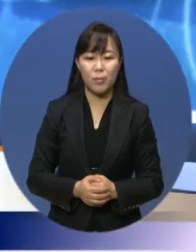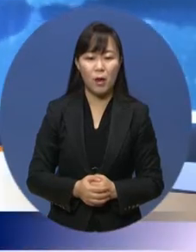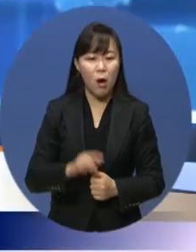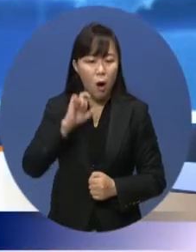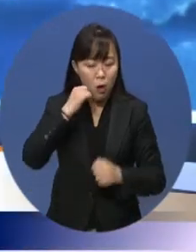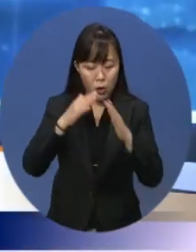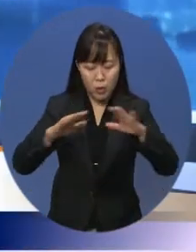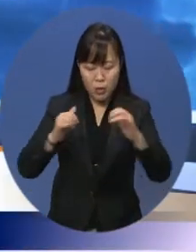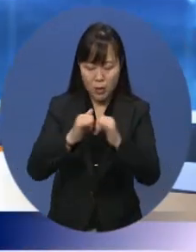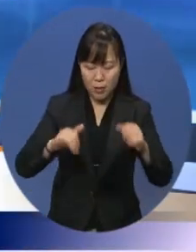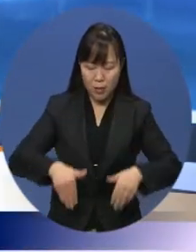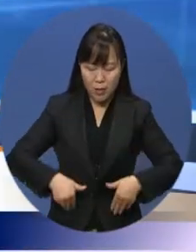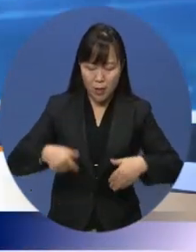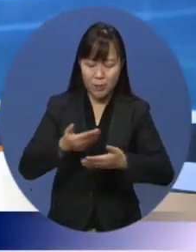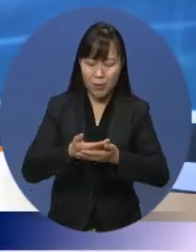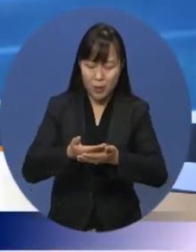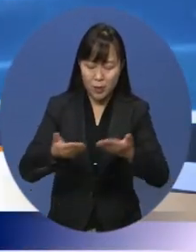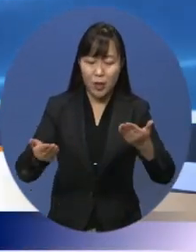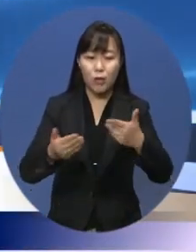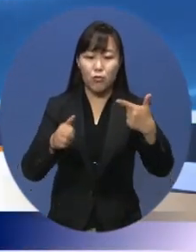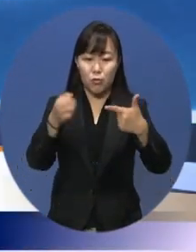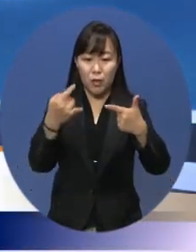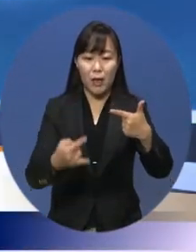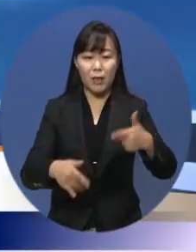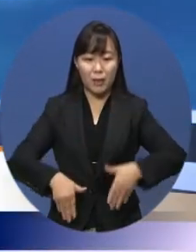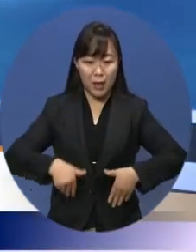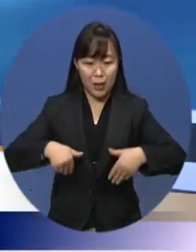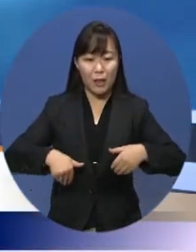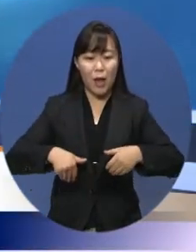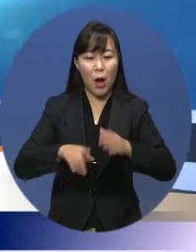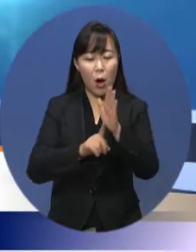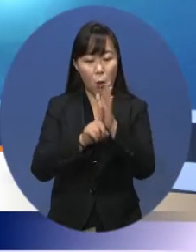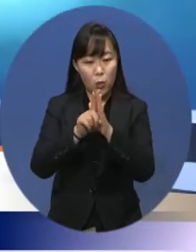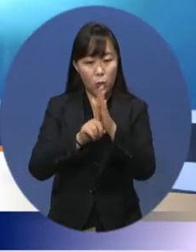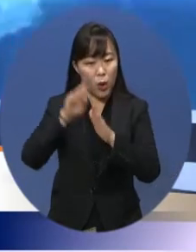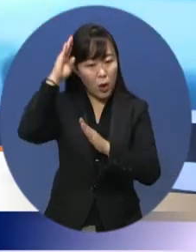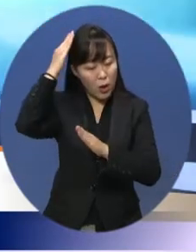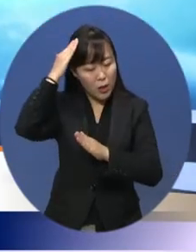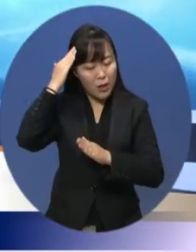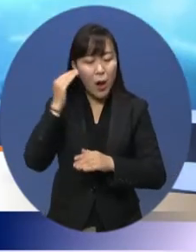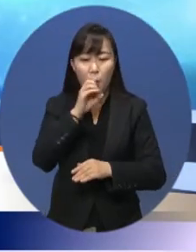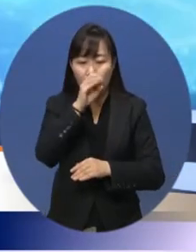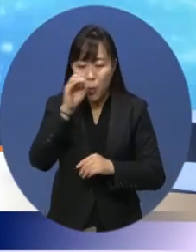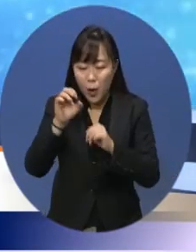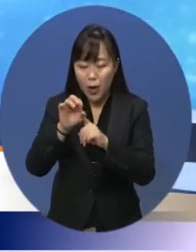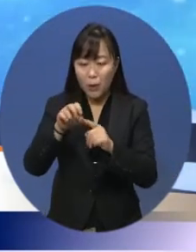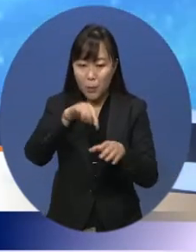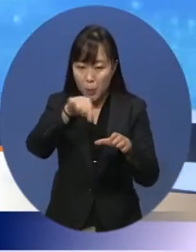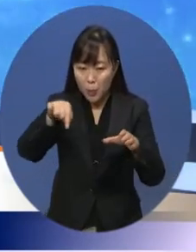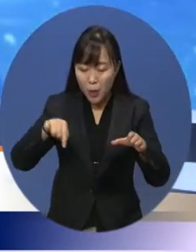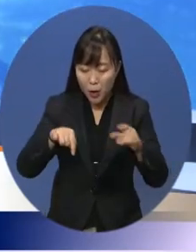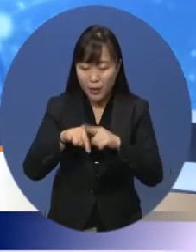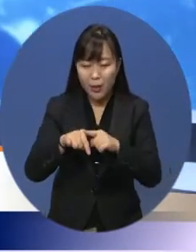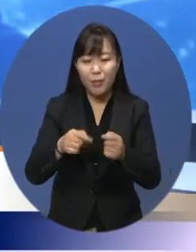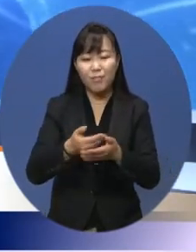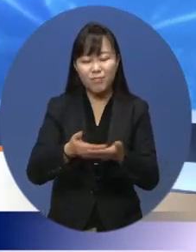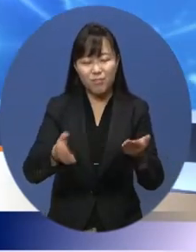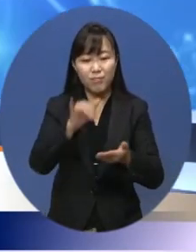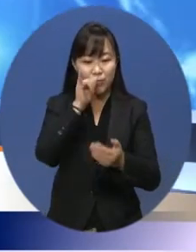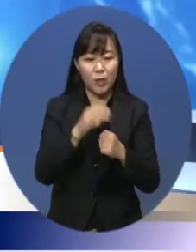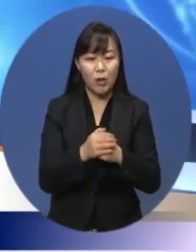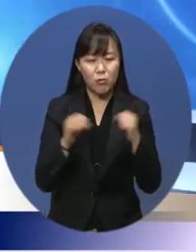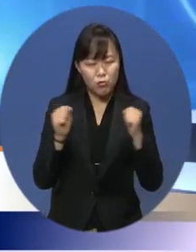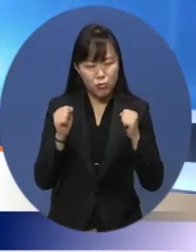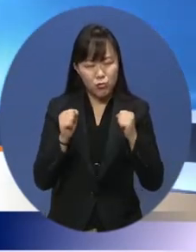어려운 이웃에게 온정을 전하는 제6회 따뜻한 온도 연탄 나눔 발대식이 열렸습니다. 추운 겨울이지만